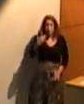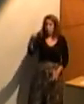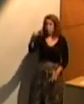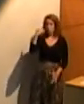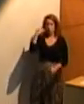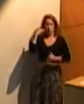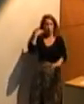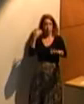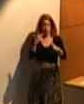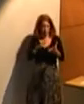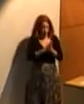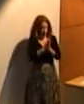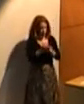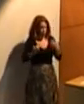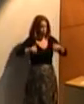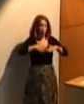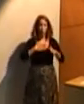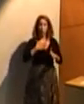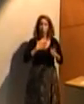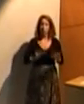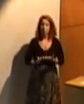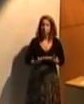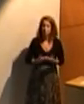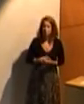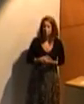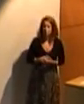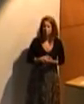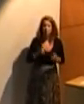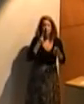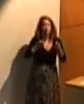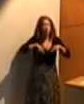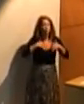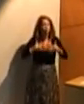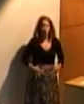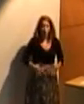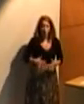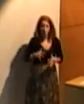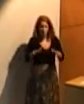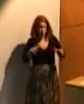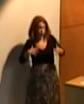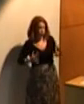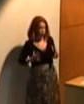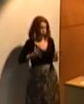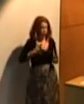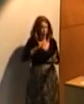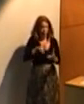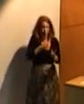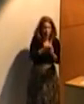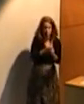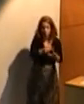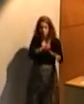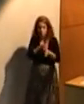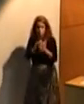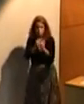elles font de ce que nous sommes nous allons nous avons donc une transformation de notre corps notre adaptation vivante et même psychique